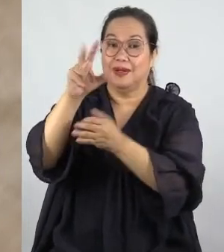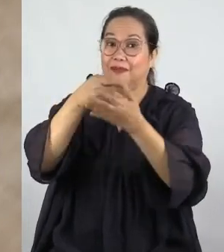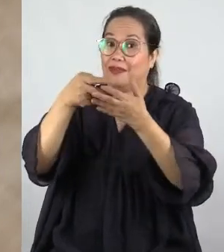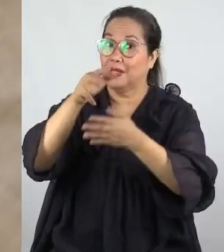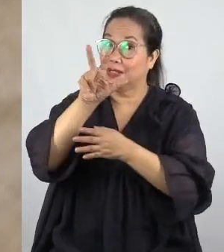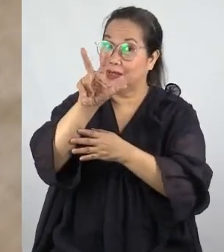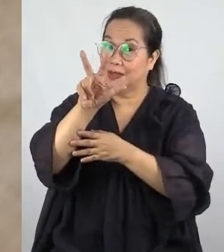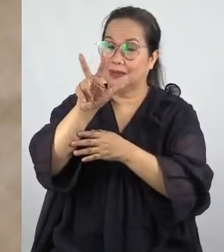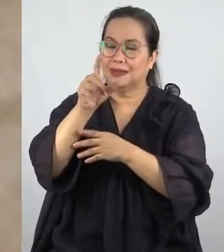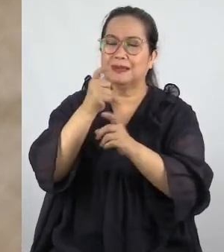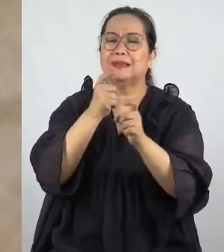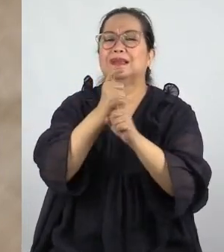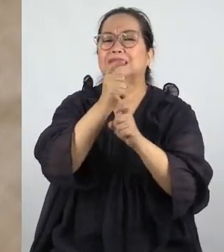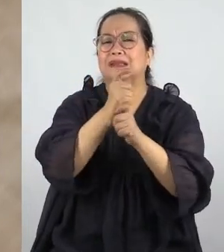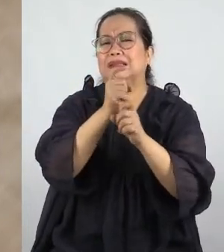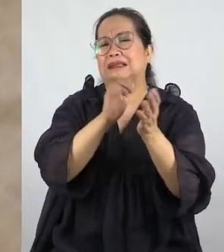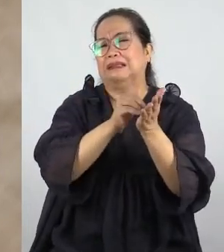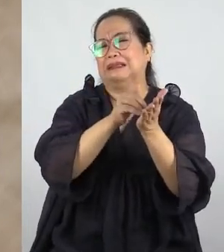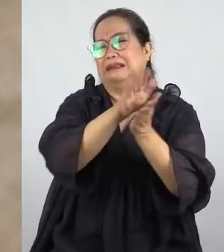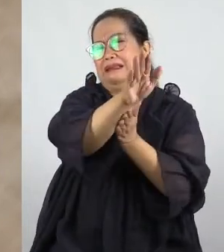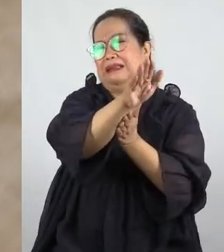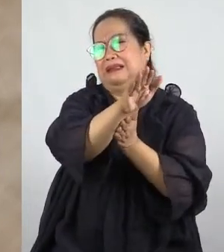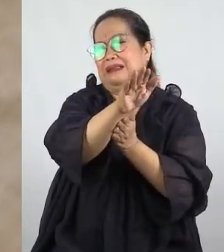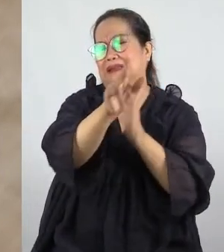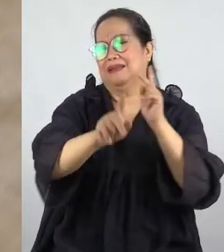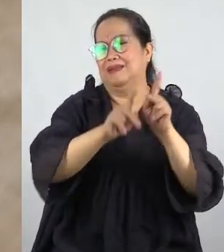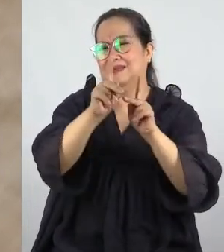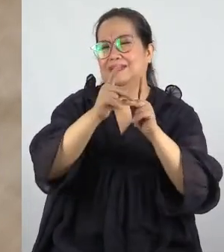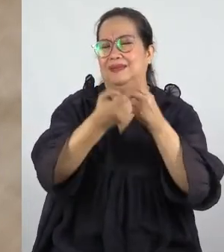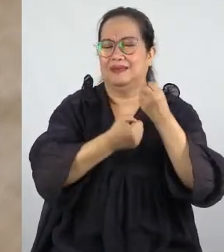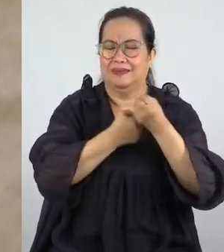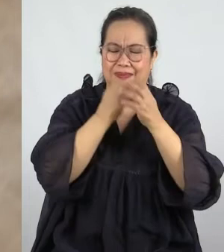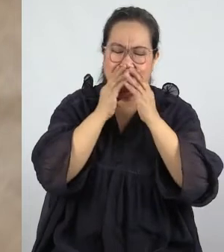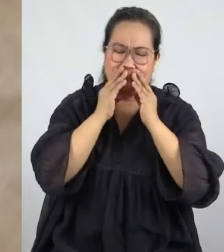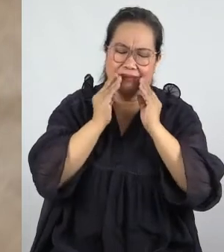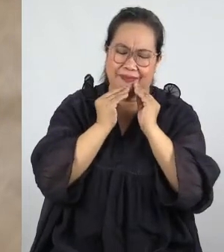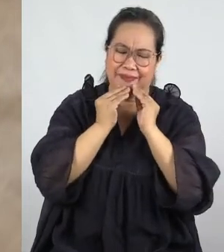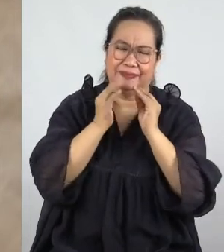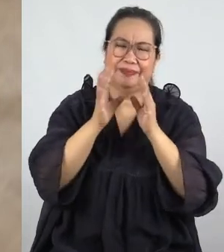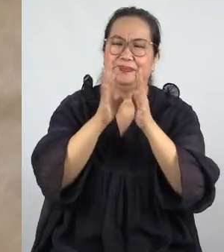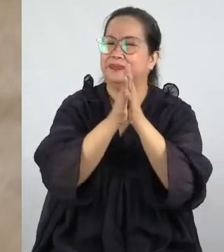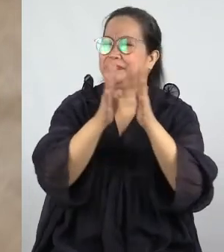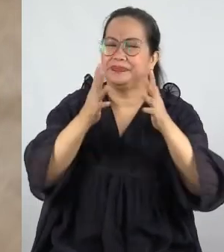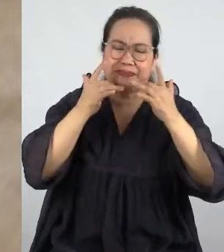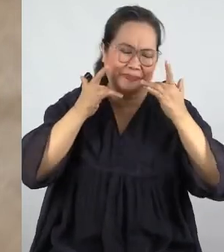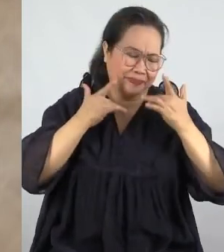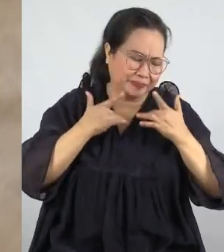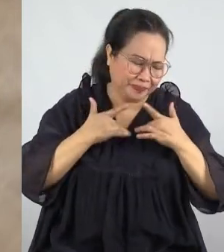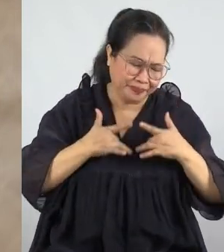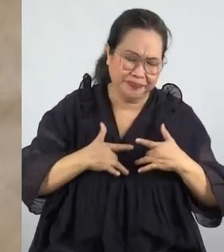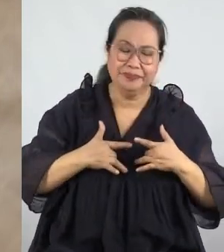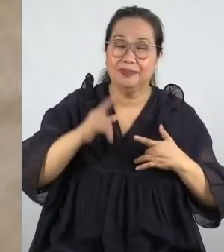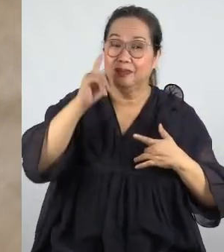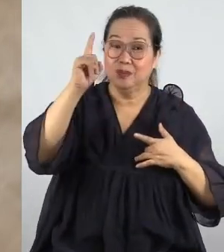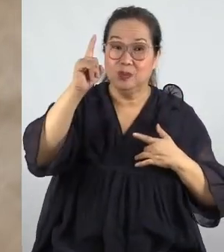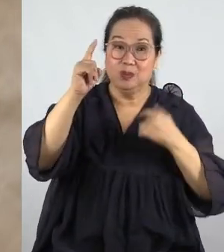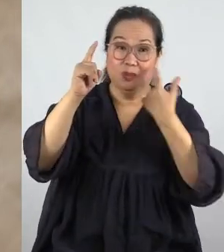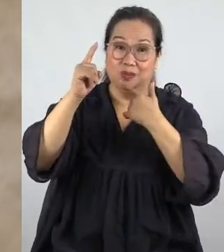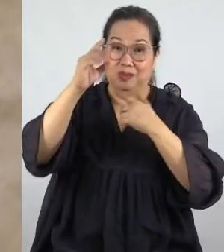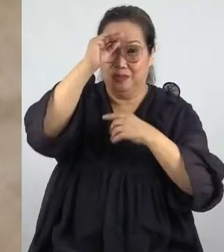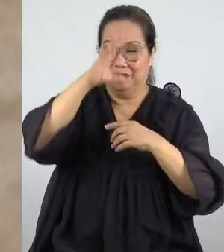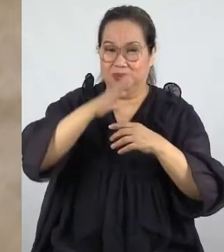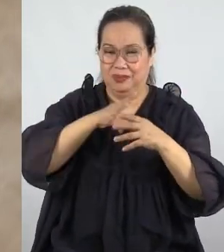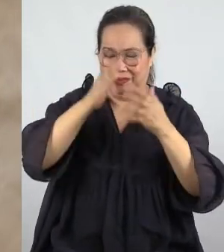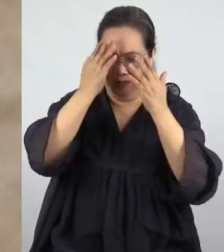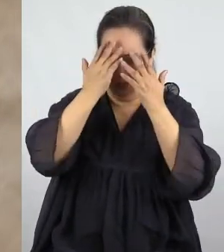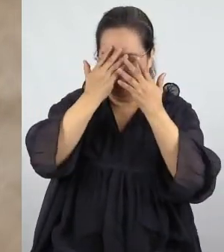53:3, he was despised and rejected by men, a man of sorrows and acquainted with grief. And as one from whom men hide their